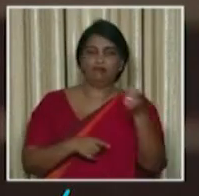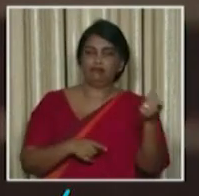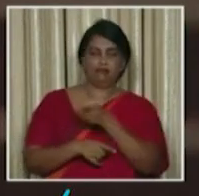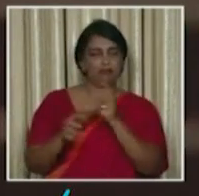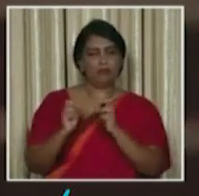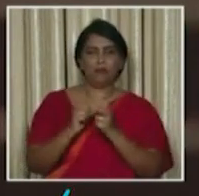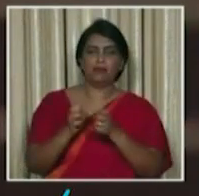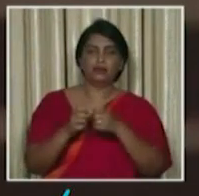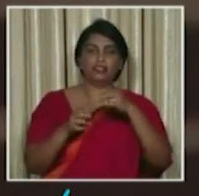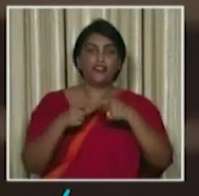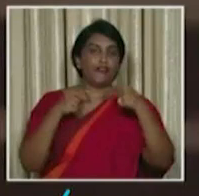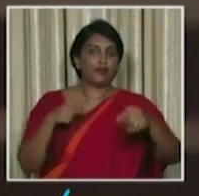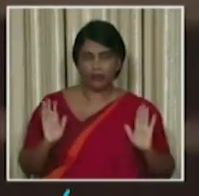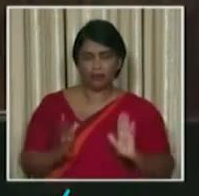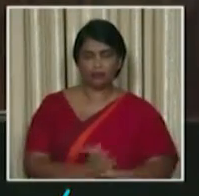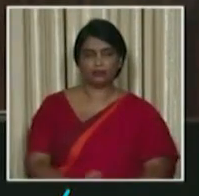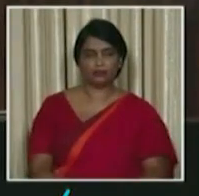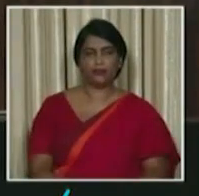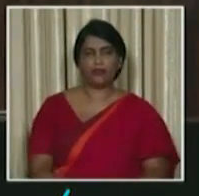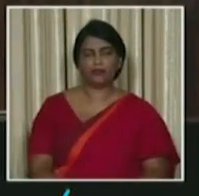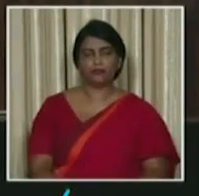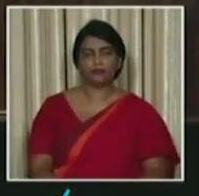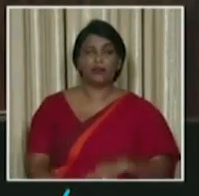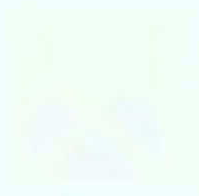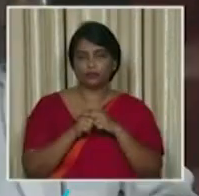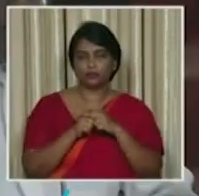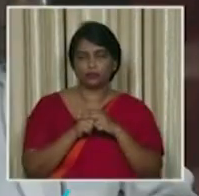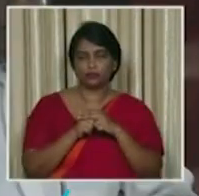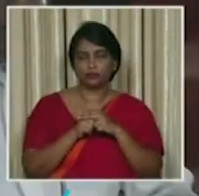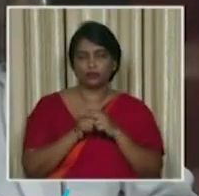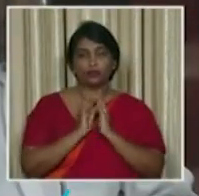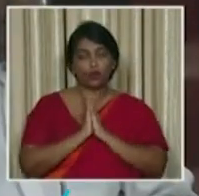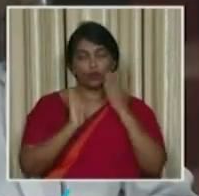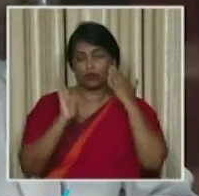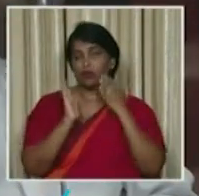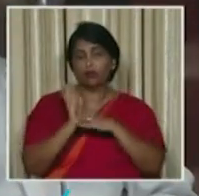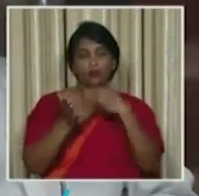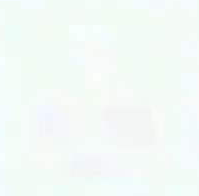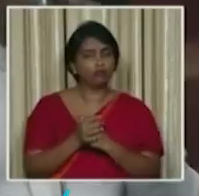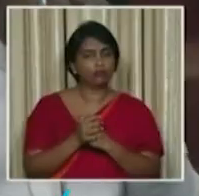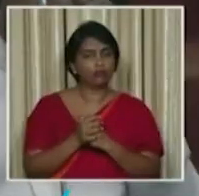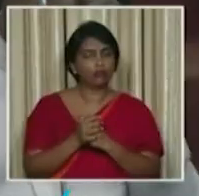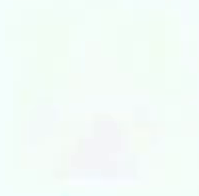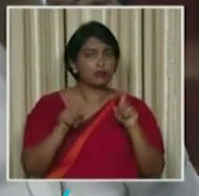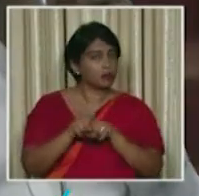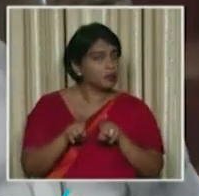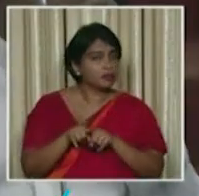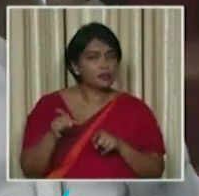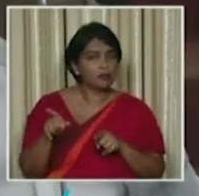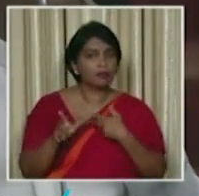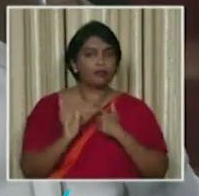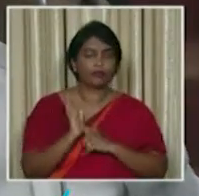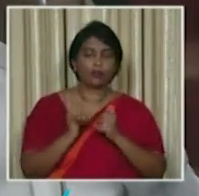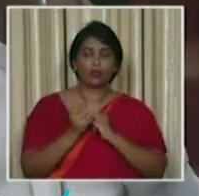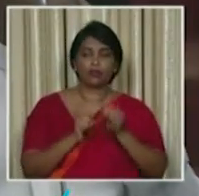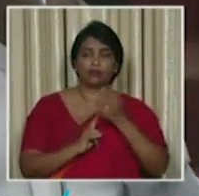ඕනි විපක්ෂ නායකතුමාත් එක්ක. අපිත් එක්ක නෙමෙයි. බෞද්ධාගම පෝෂණය කිරීමට ධම්මදි බගන්ති අනුව මේ වාසනාවට